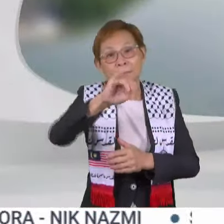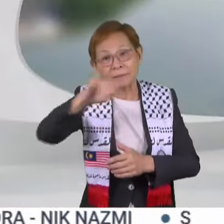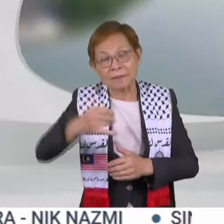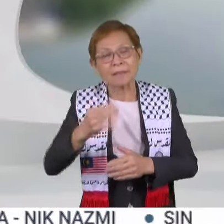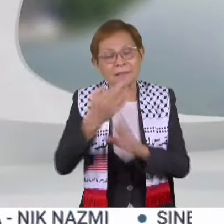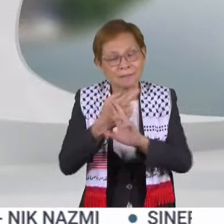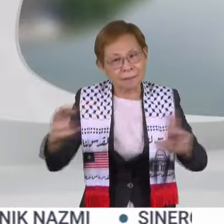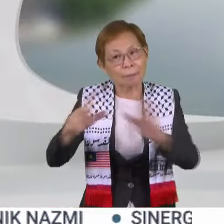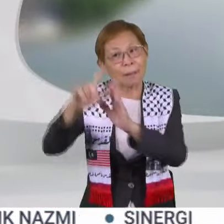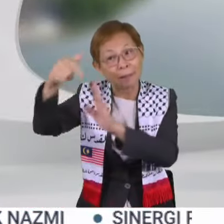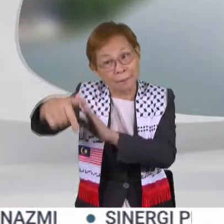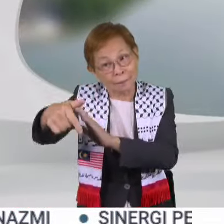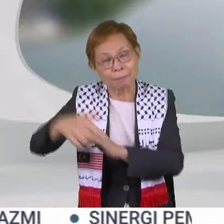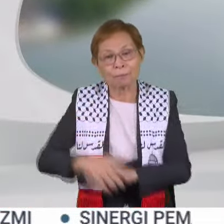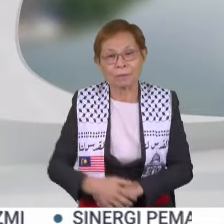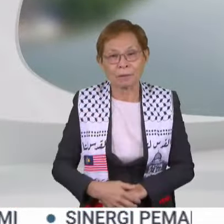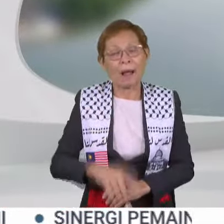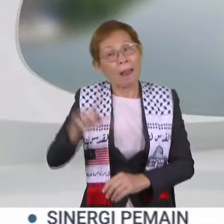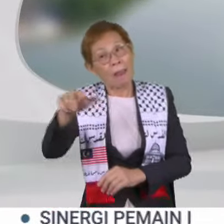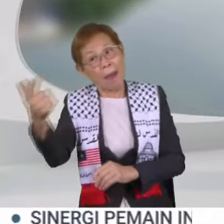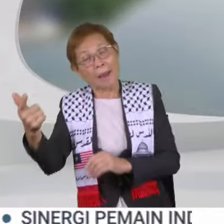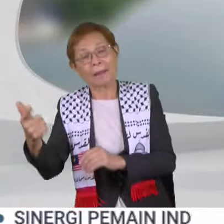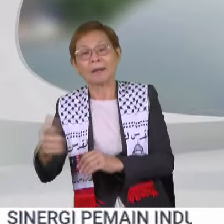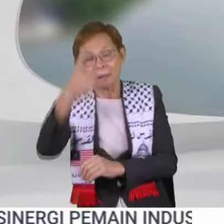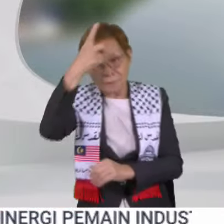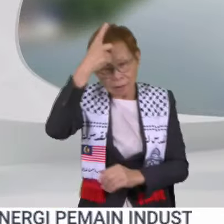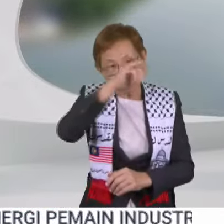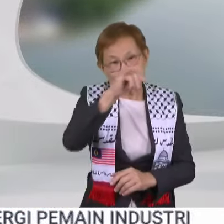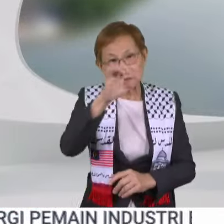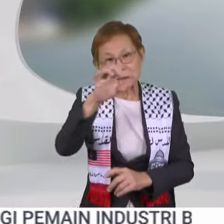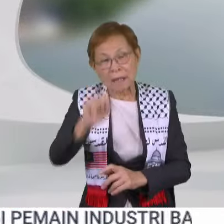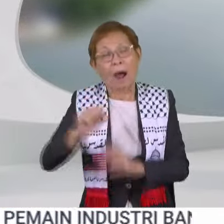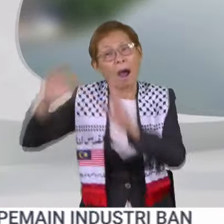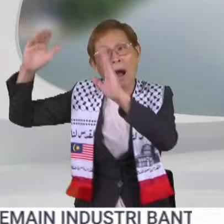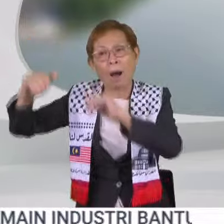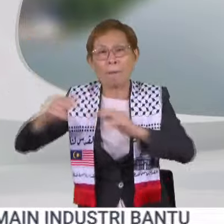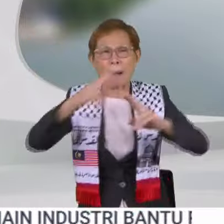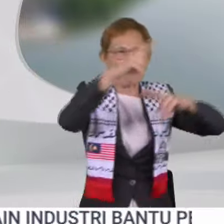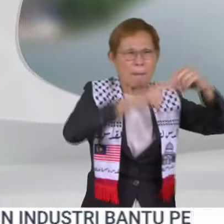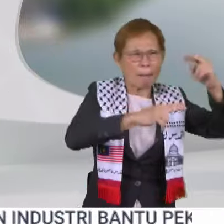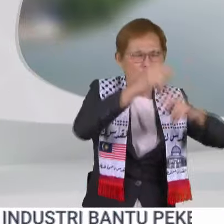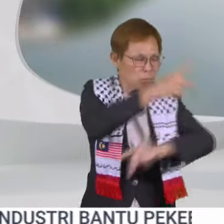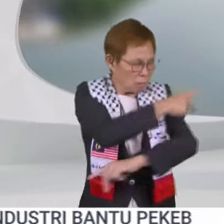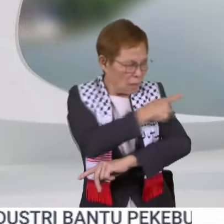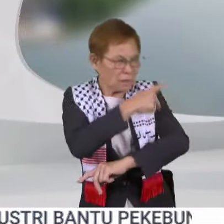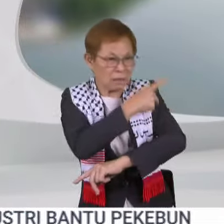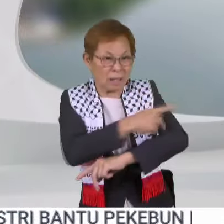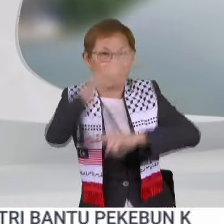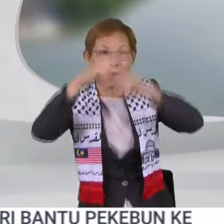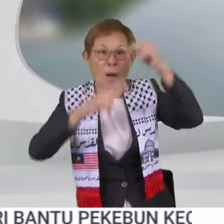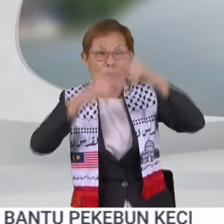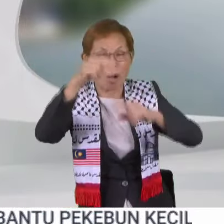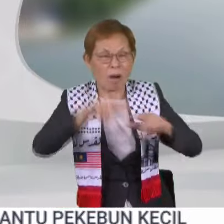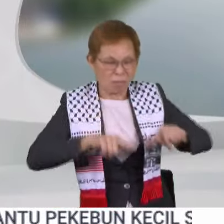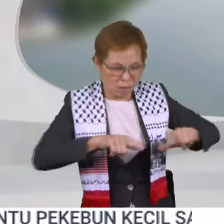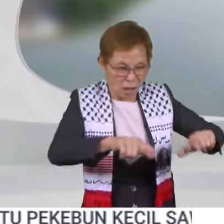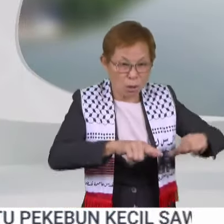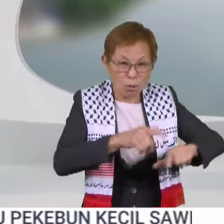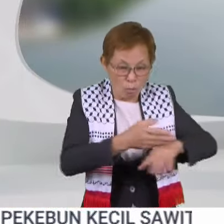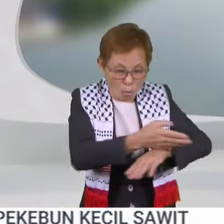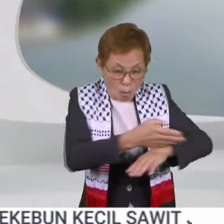nanti sementara itu perkembangan lain berharap tiada lagi bangunan klinik kesihatan berasaskan kayu di negeri